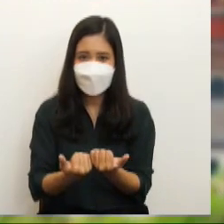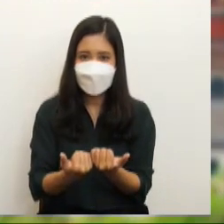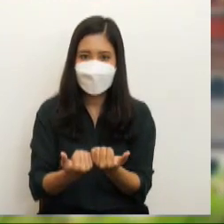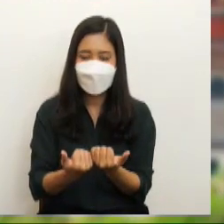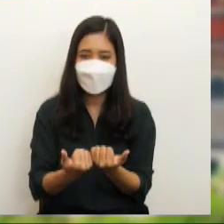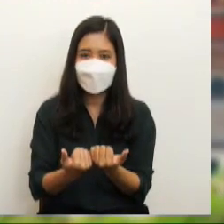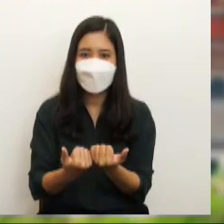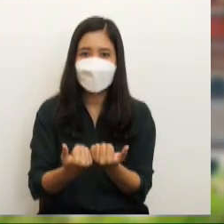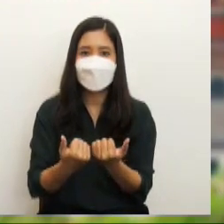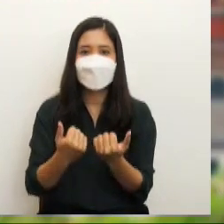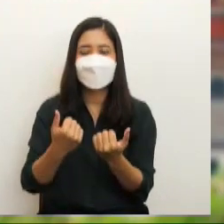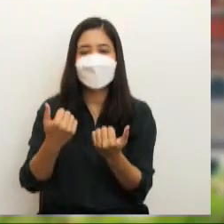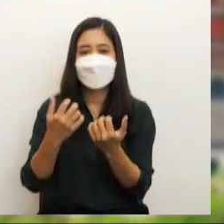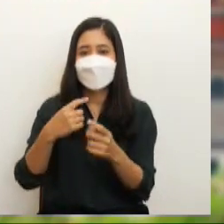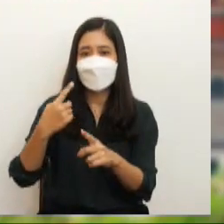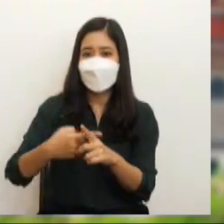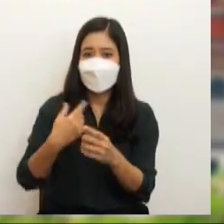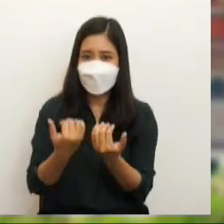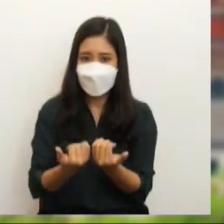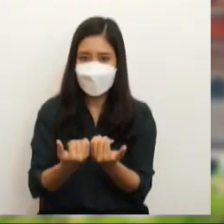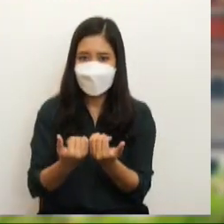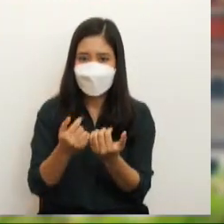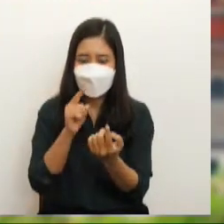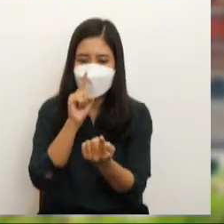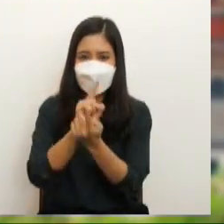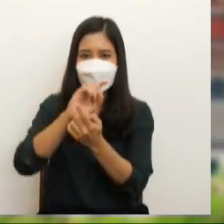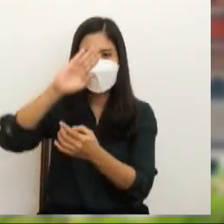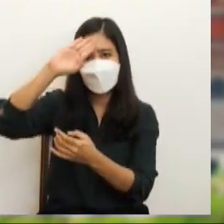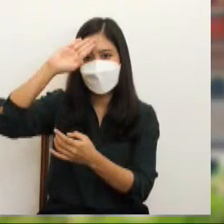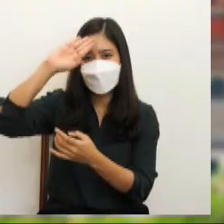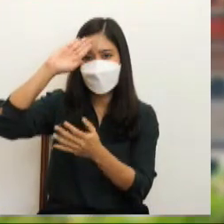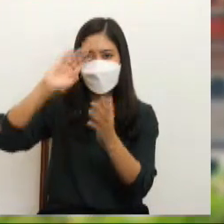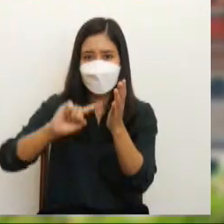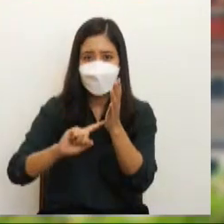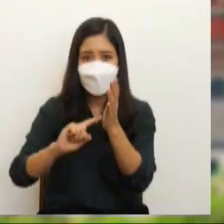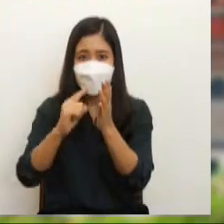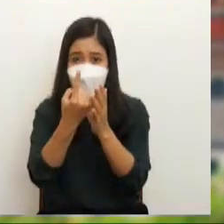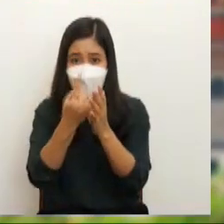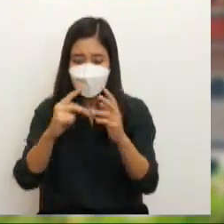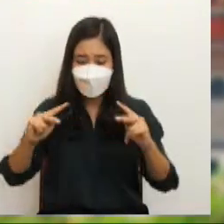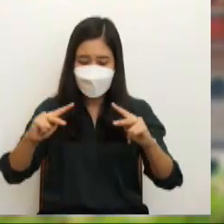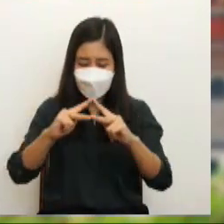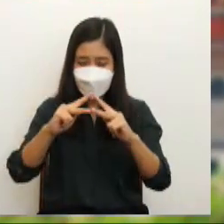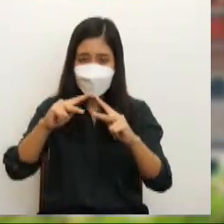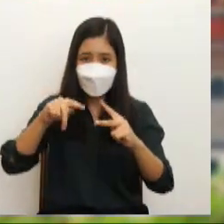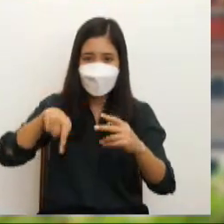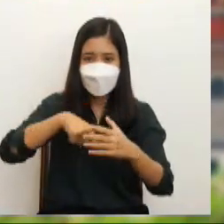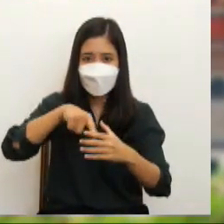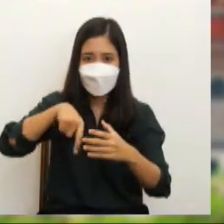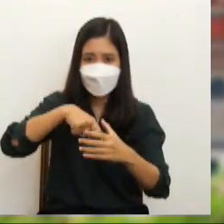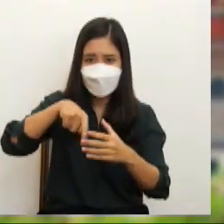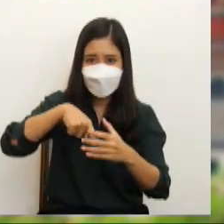นายนแล้วก็3เดือนเสร็จครับเราพบผู้ป่วยคนแรกในกระทรวงศึกษาธิการในเขตวังจันทร์เกษมเนี่ยนะครับประมาณวัน